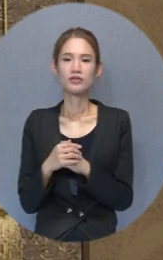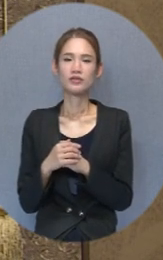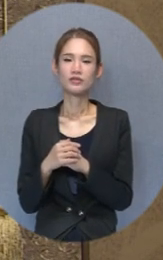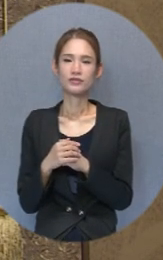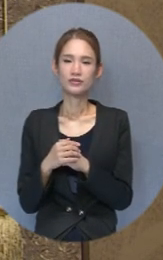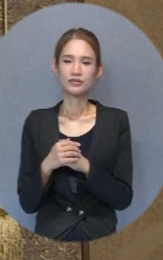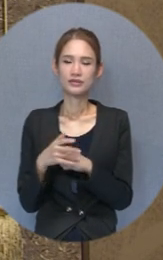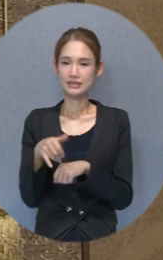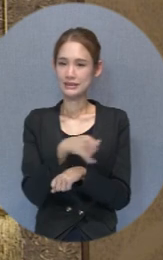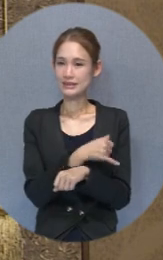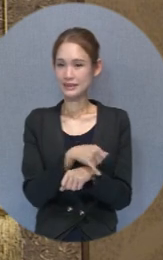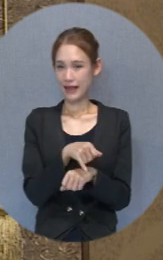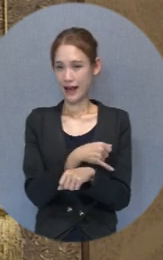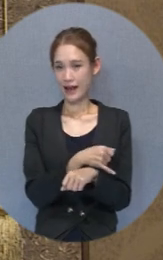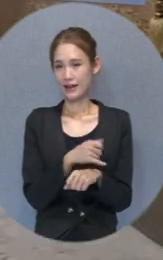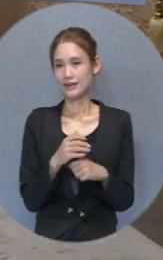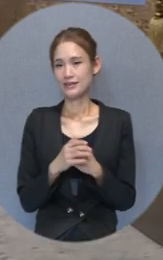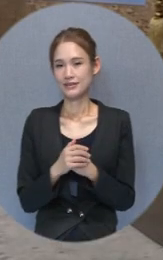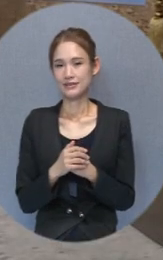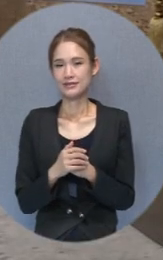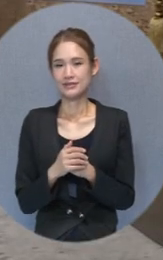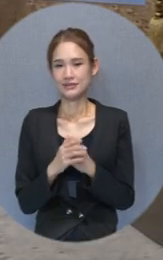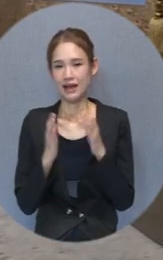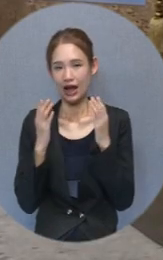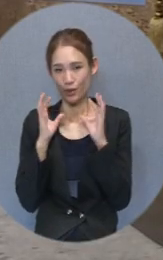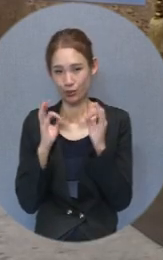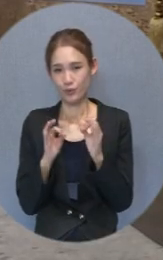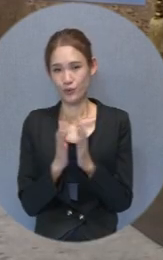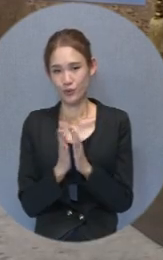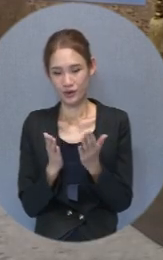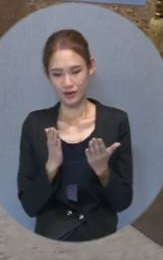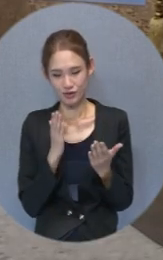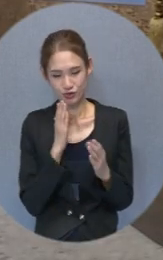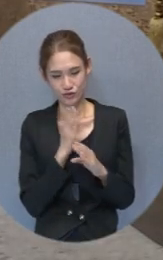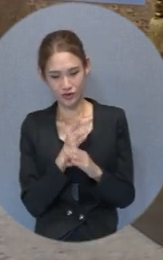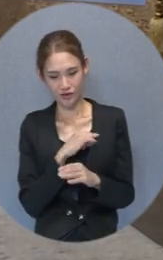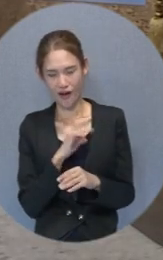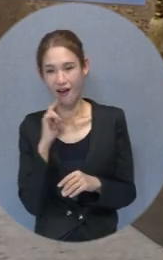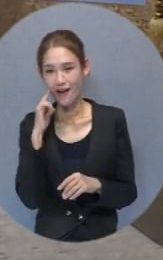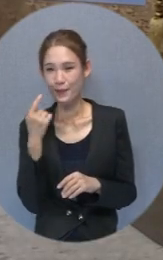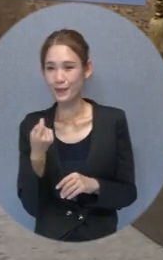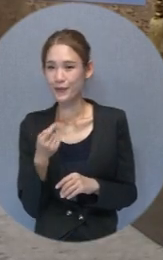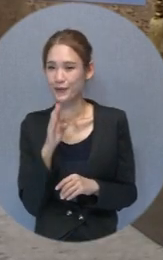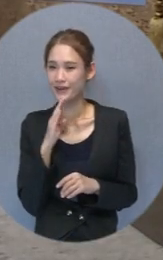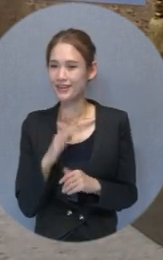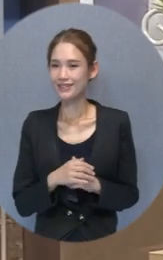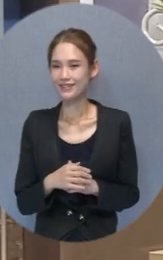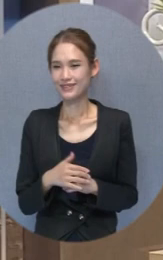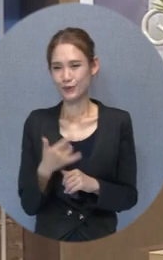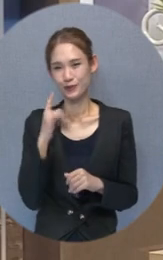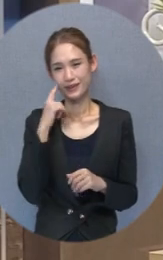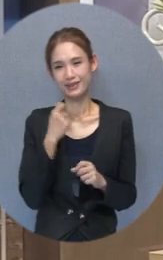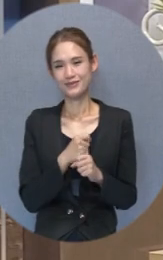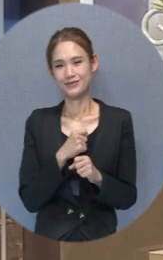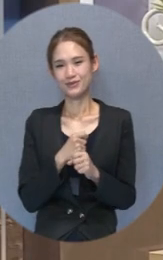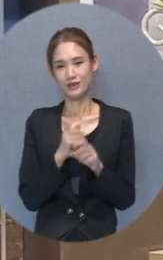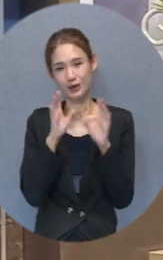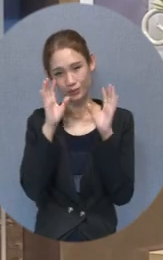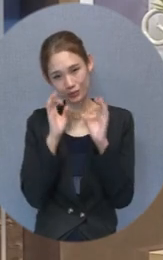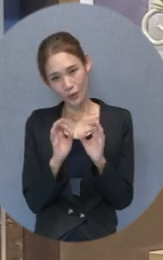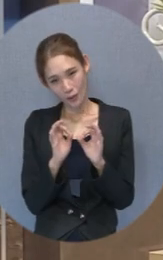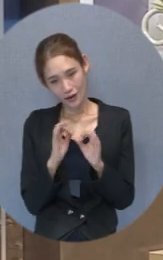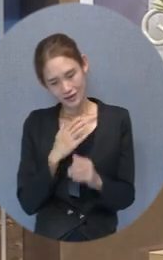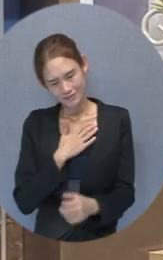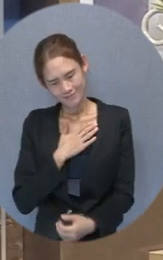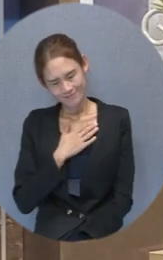하는 부분이 디자인적인 부분이에요. 아이들이 보는 교재 중에 제일 예쁜 것 같은데요. 정말요? 네. 네. 너무 예쁘게 잘 만들었어요. 네. 보기만 해도 이렇게